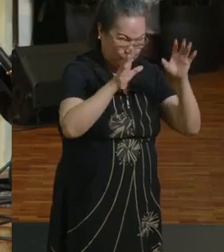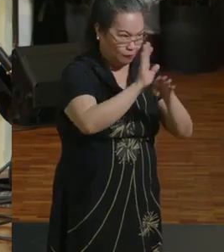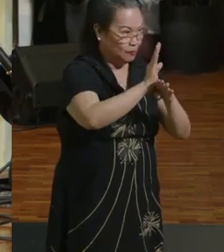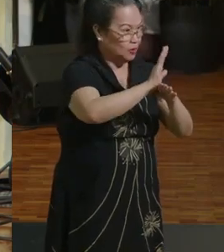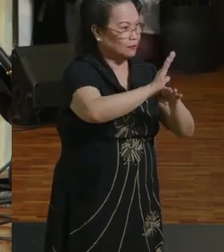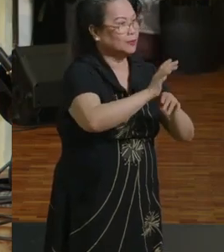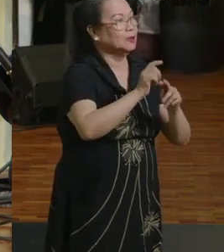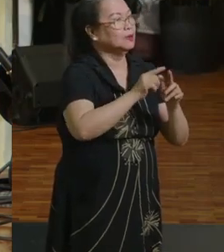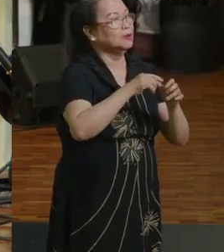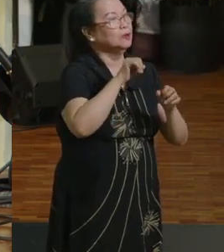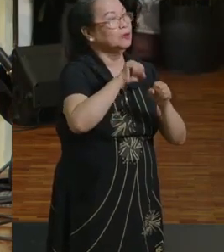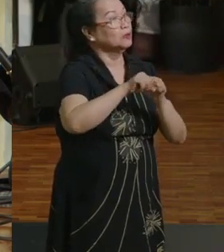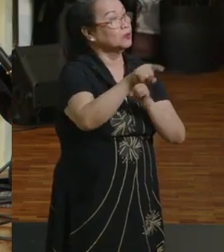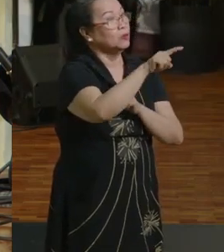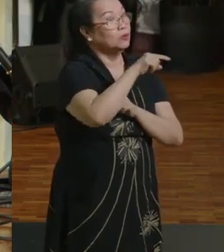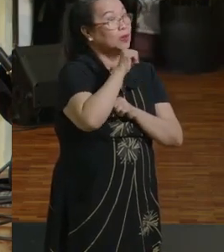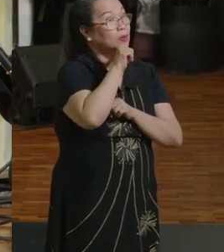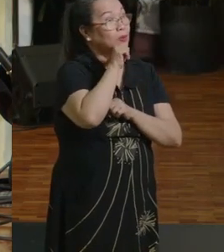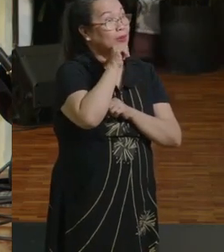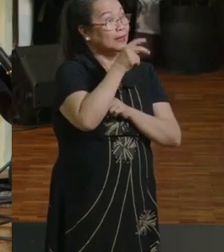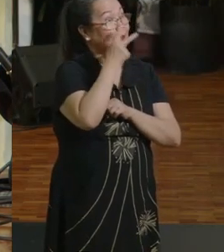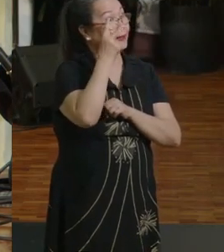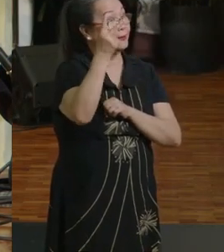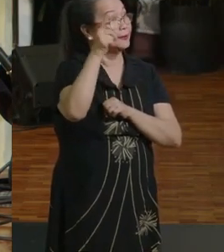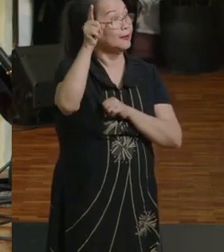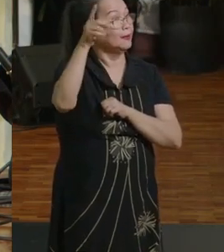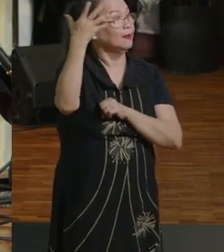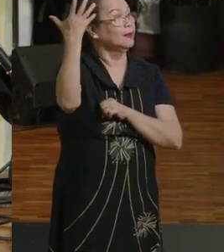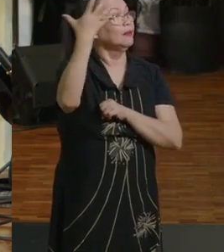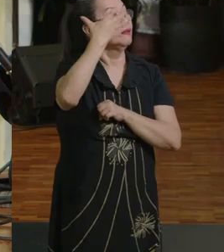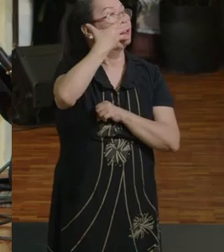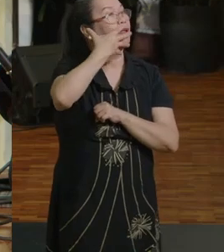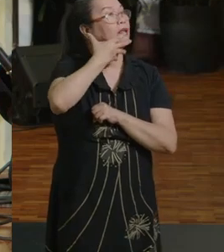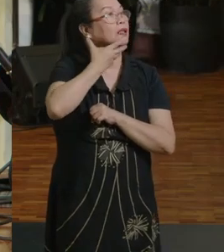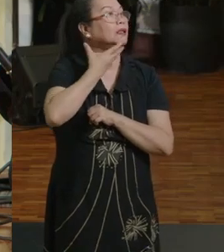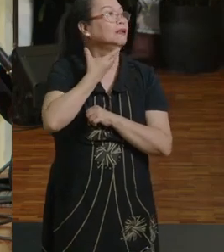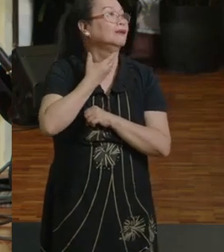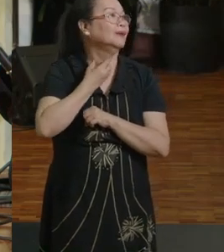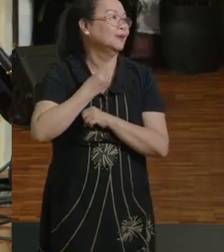upang hindi natin isipin na siya ay kahali-halina.